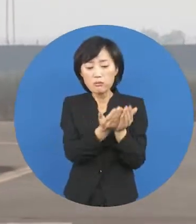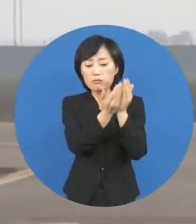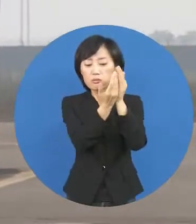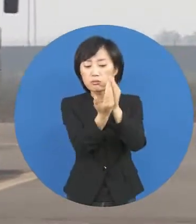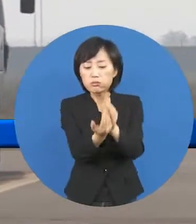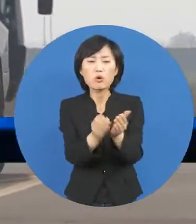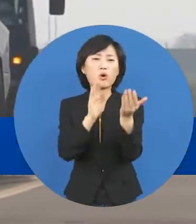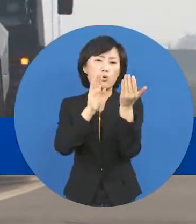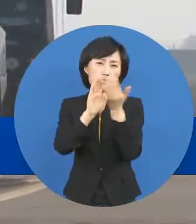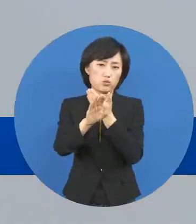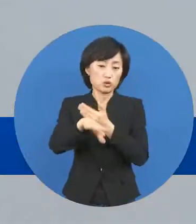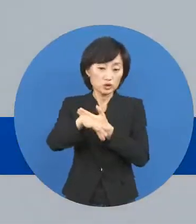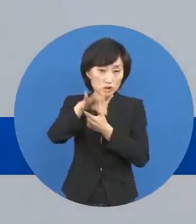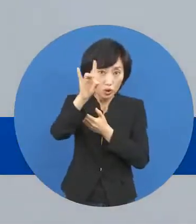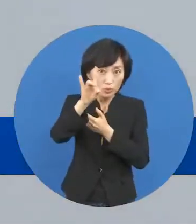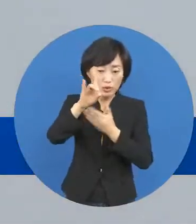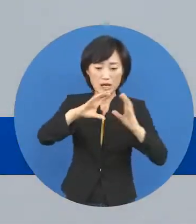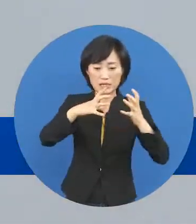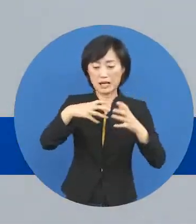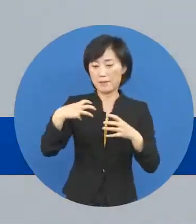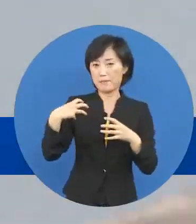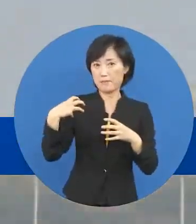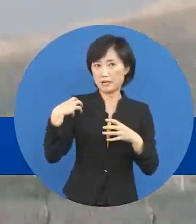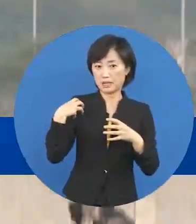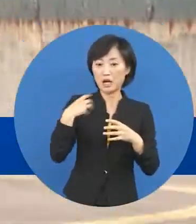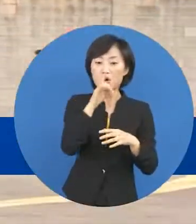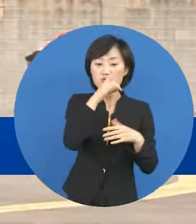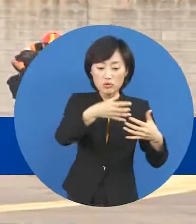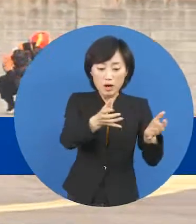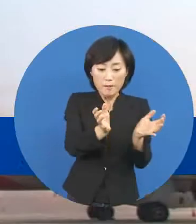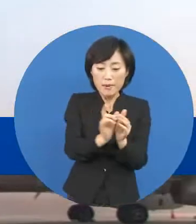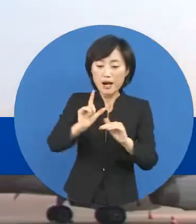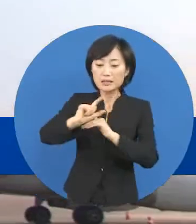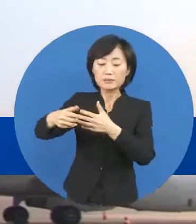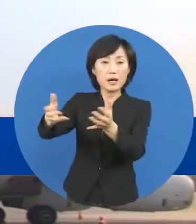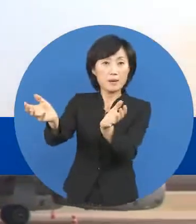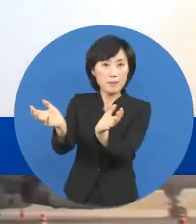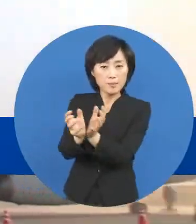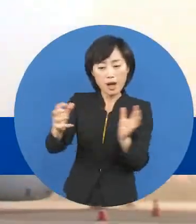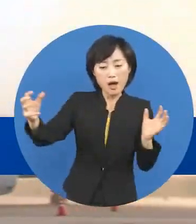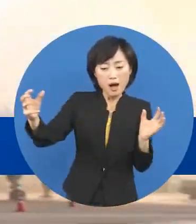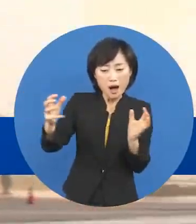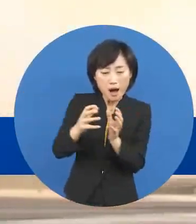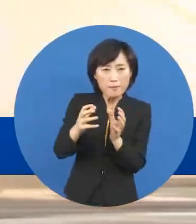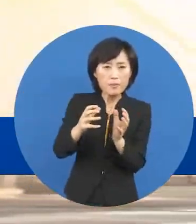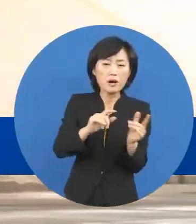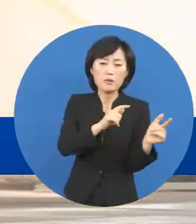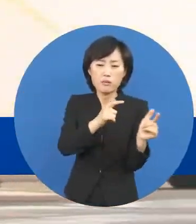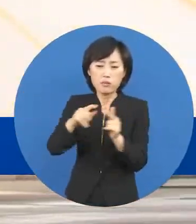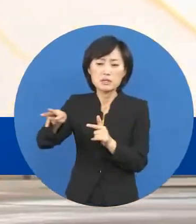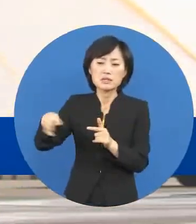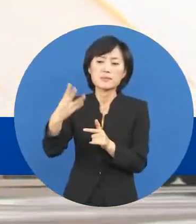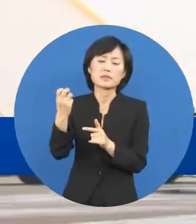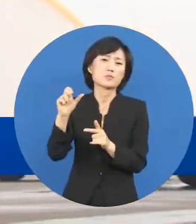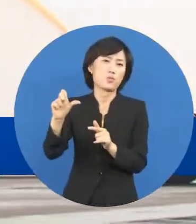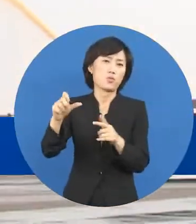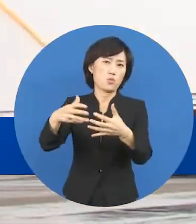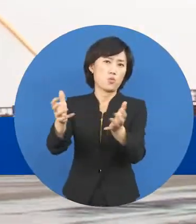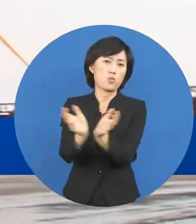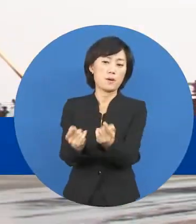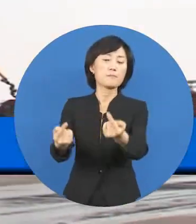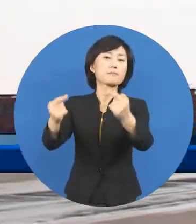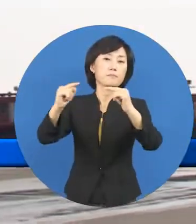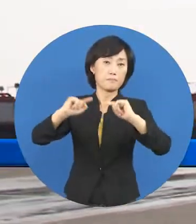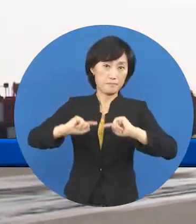이후 처음 실시되는 국가단위 종합훈련으로 중앙부처, 지방자치단체, 공공기관 등 435개